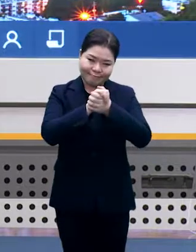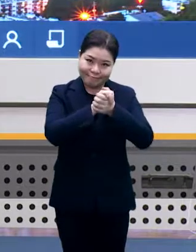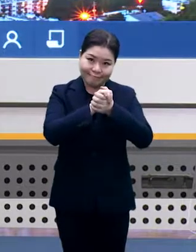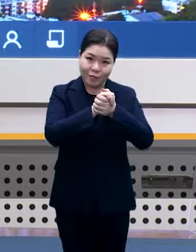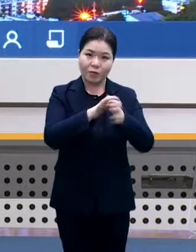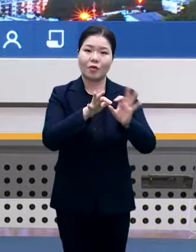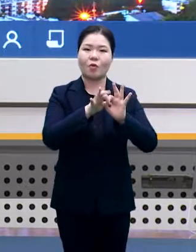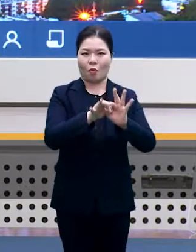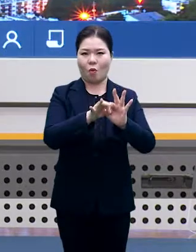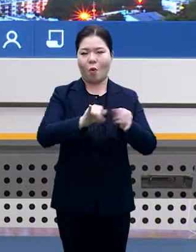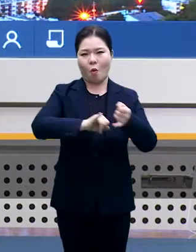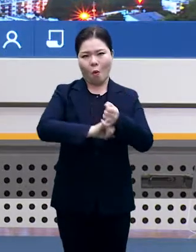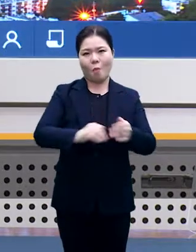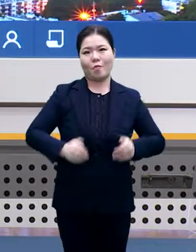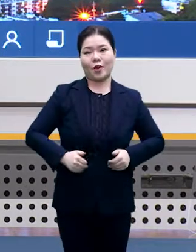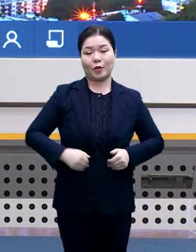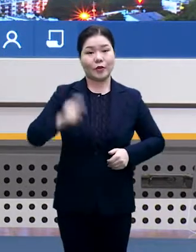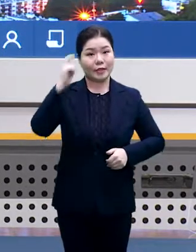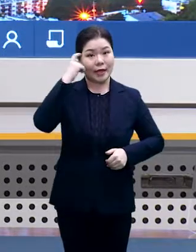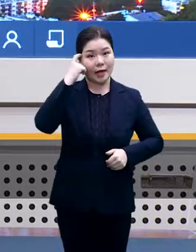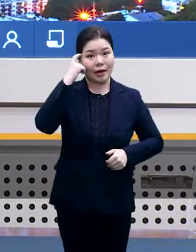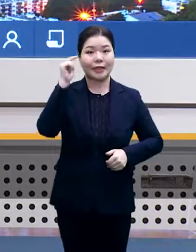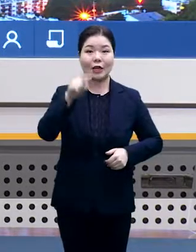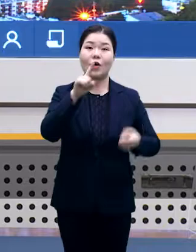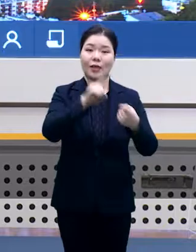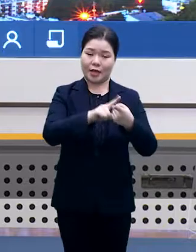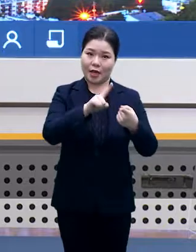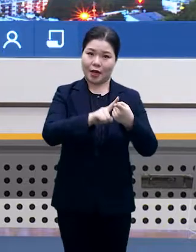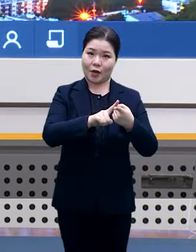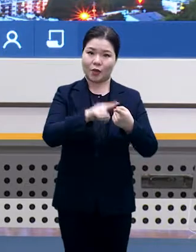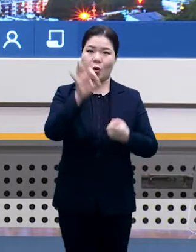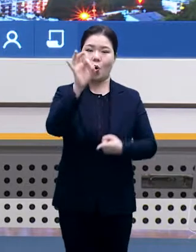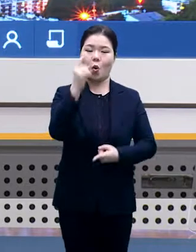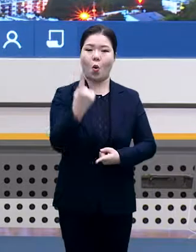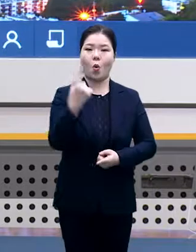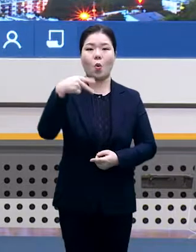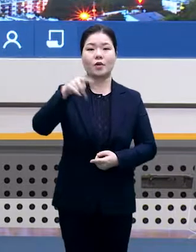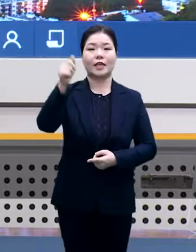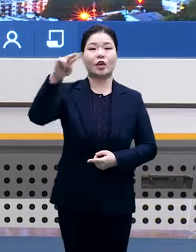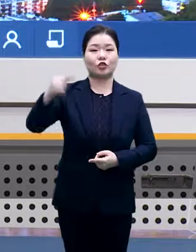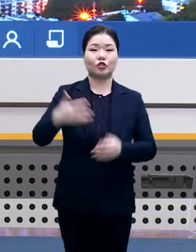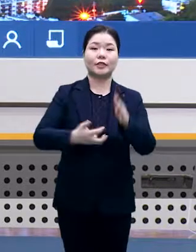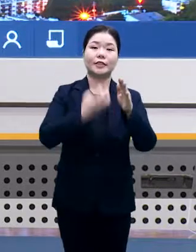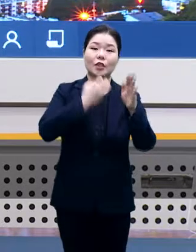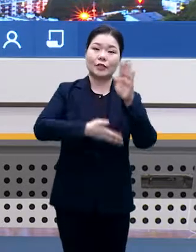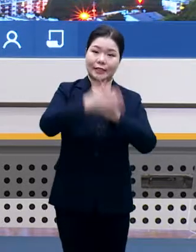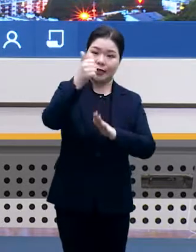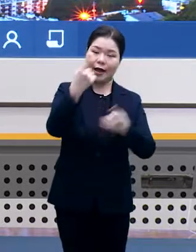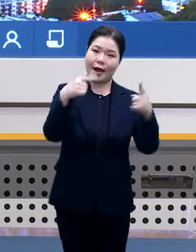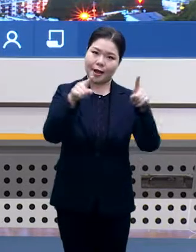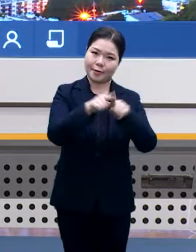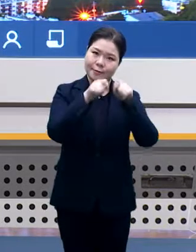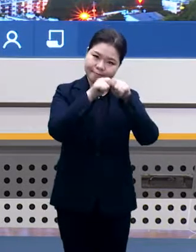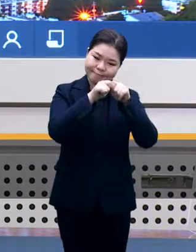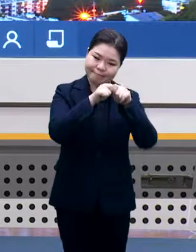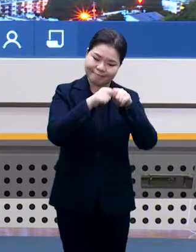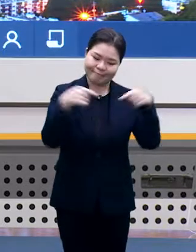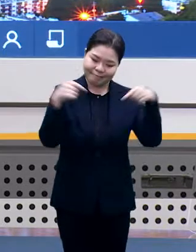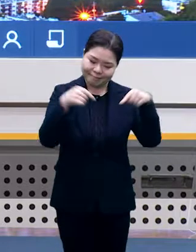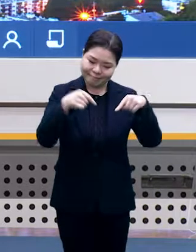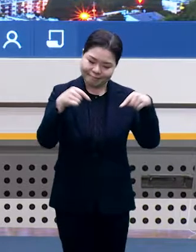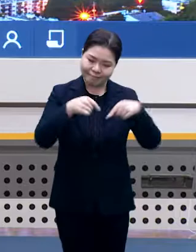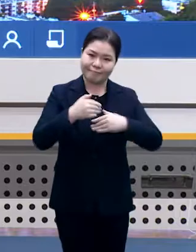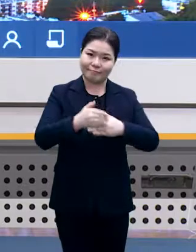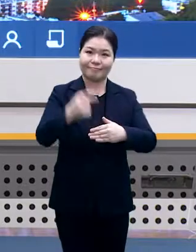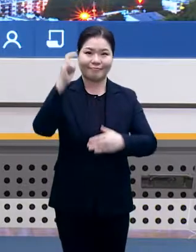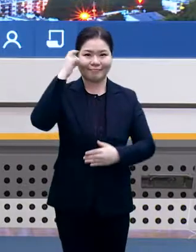협조가 필수적이라고 생각하고 이 부분도 오세훈 시장과 함께 긴밀히